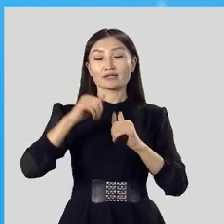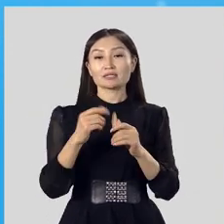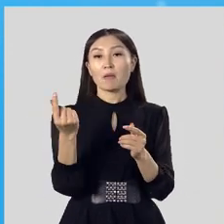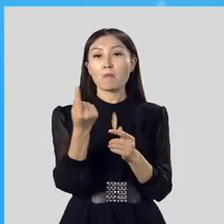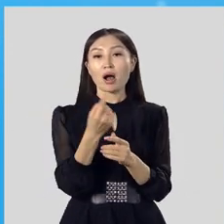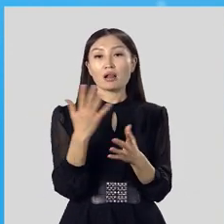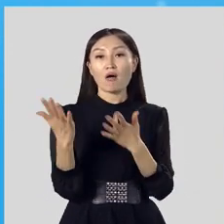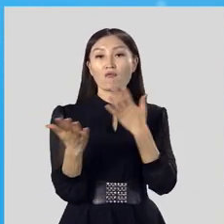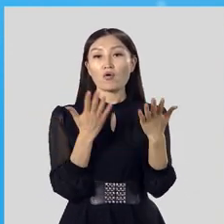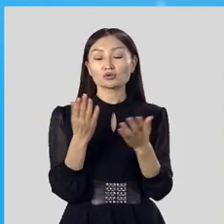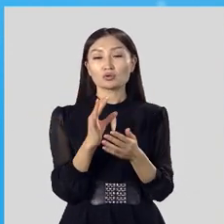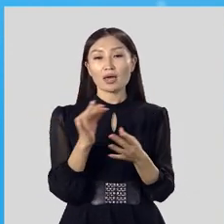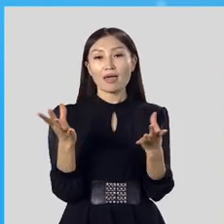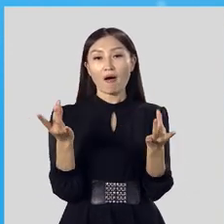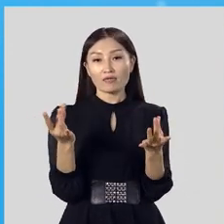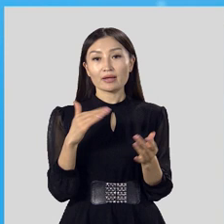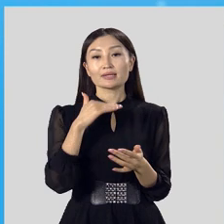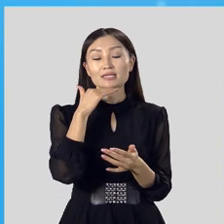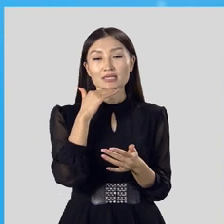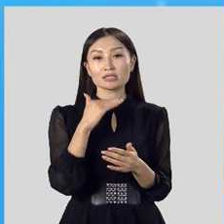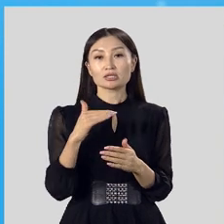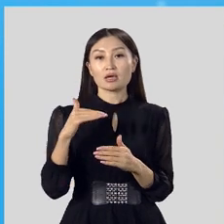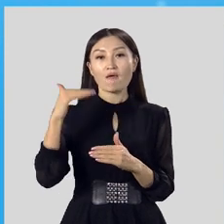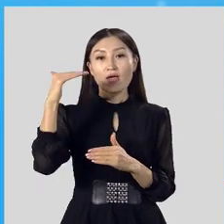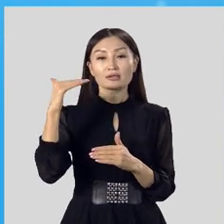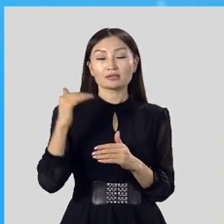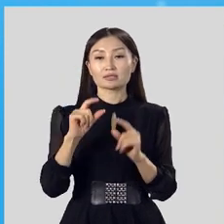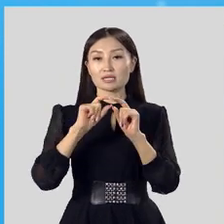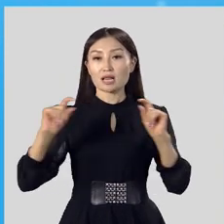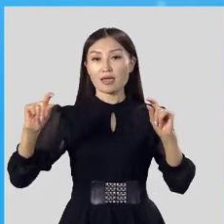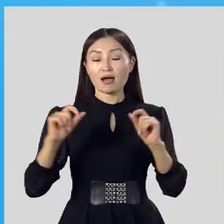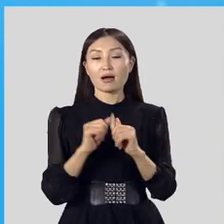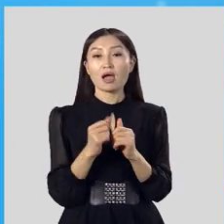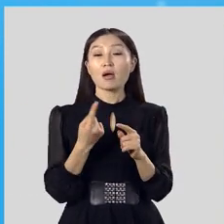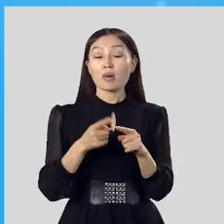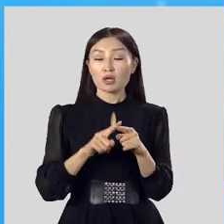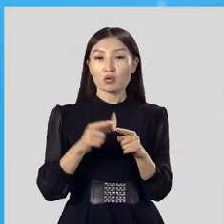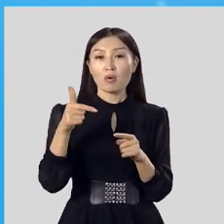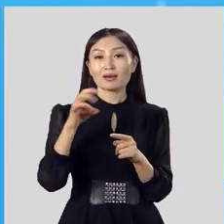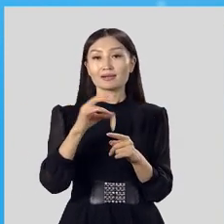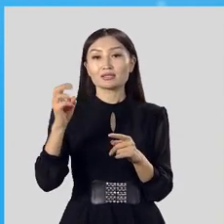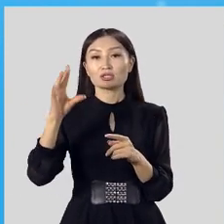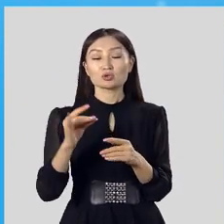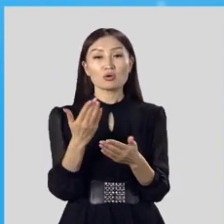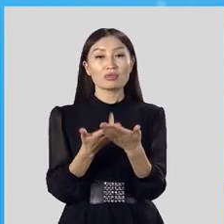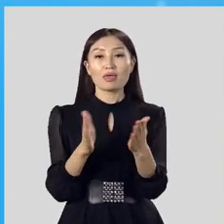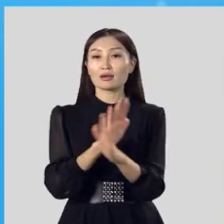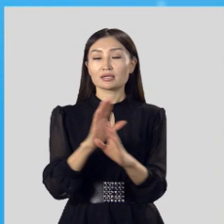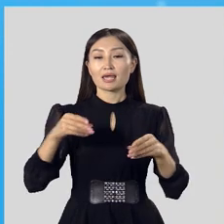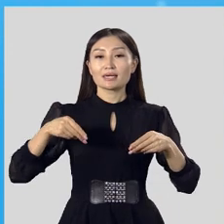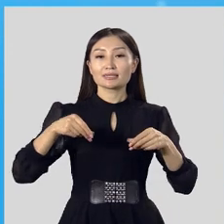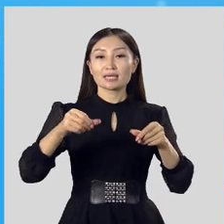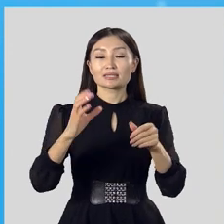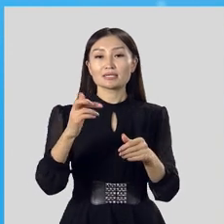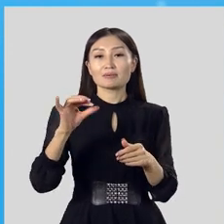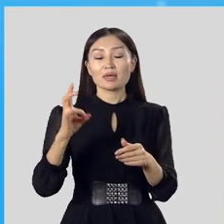мало воздуха, а влаги достаточно и в верхних слоях. Поэтому в глинистую почву не рекомендуется сеять